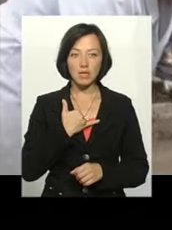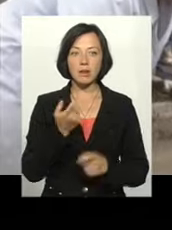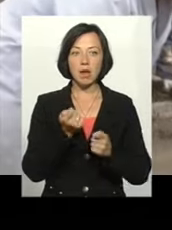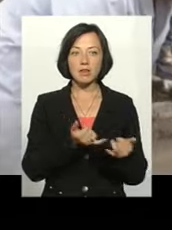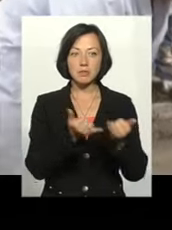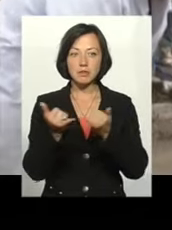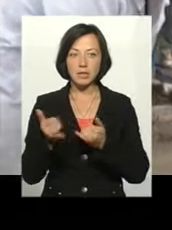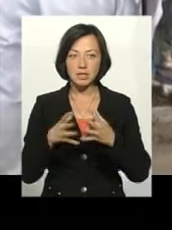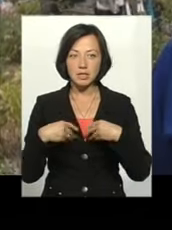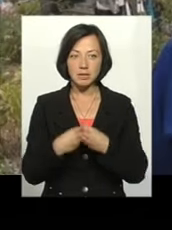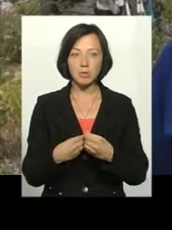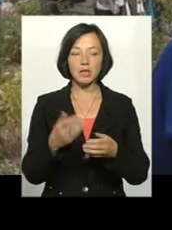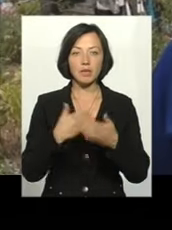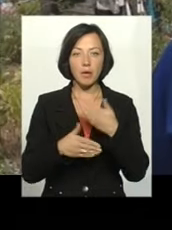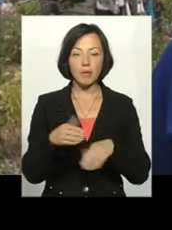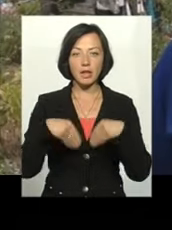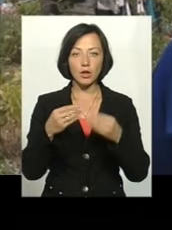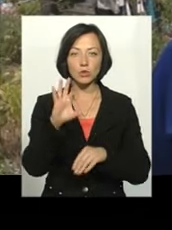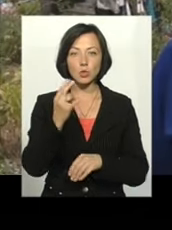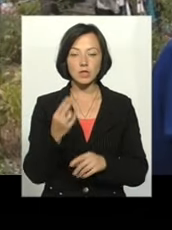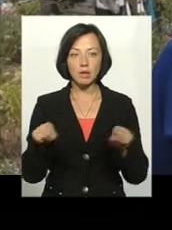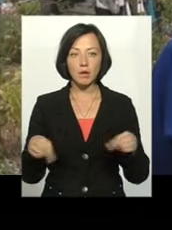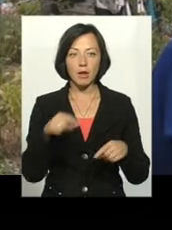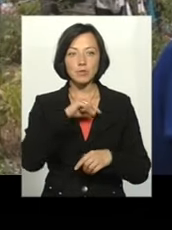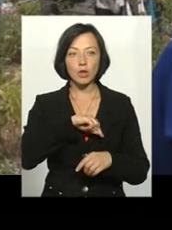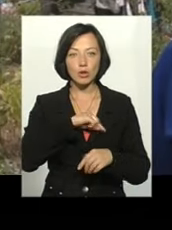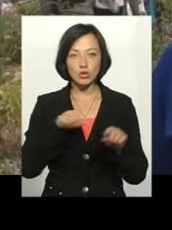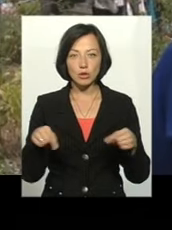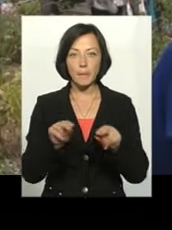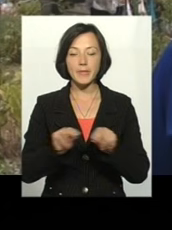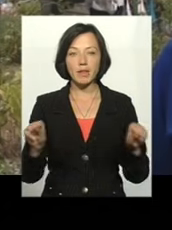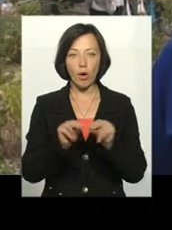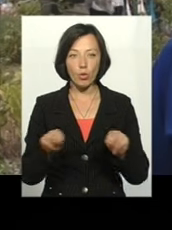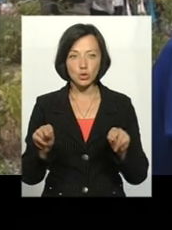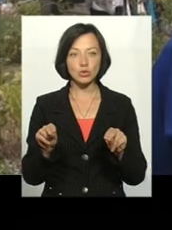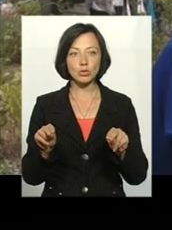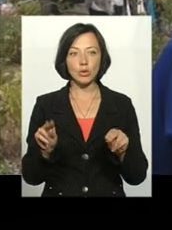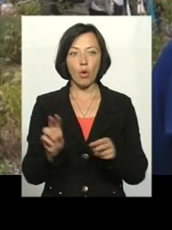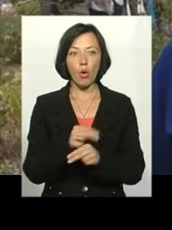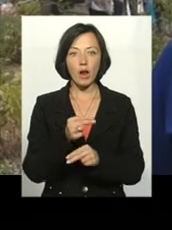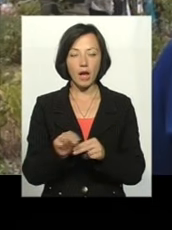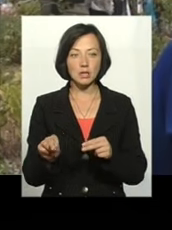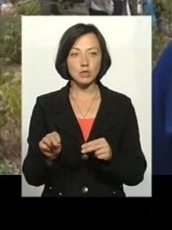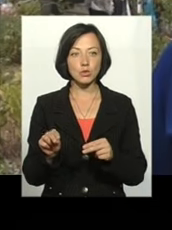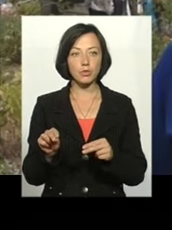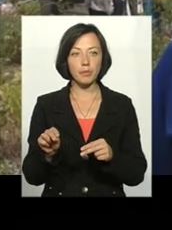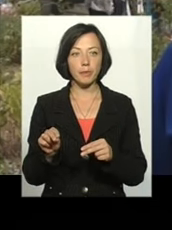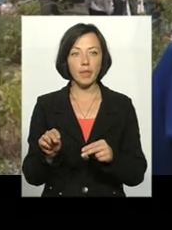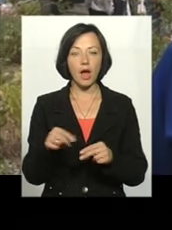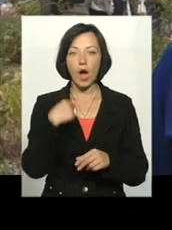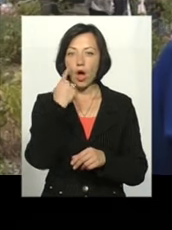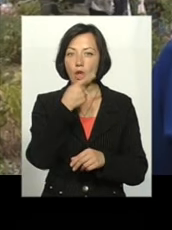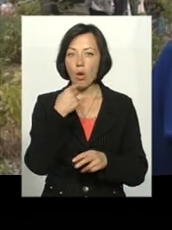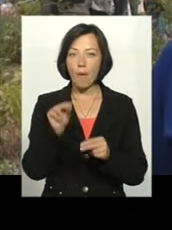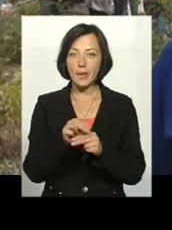супроводу. Ми надаємо соціальну реабілітацію, психологічну, педагогічну корекцію,